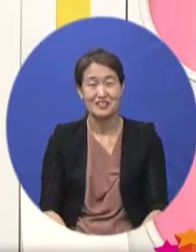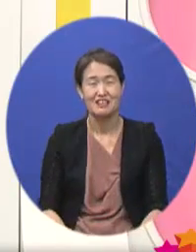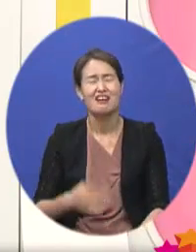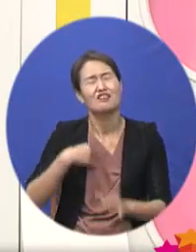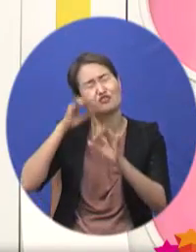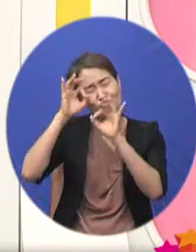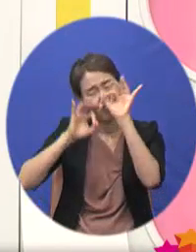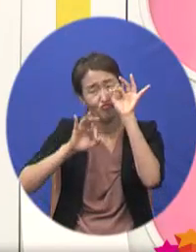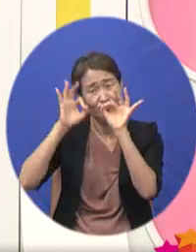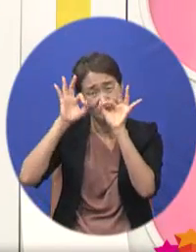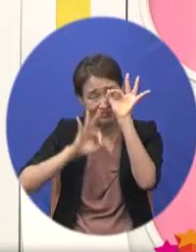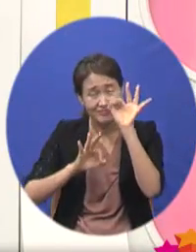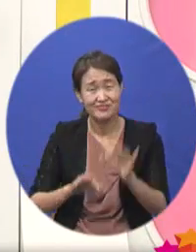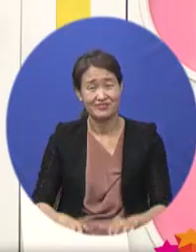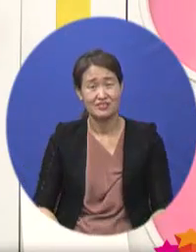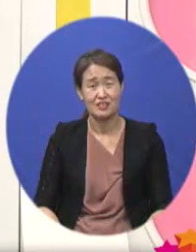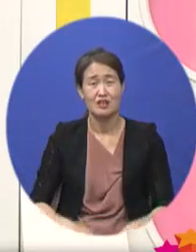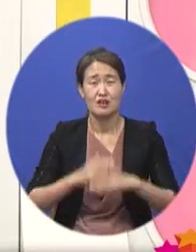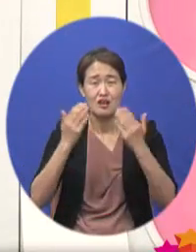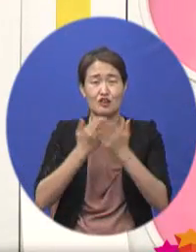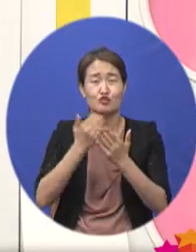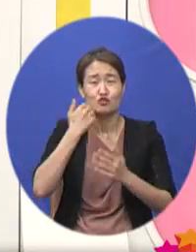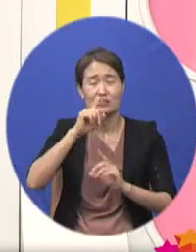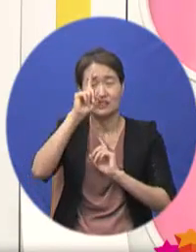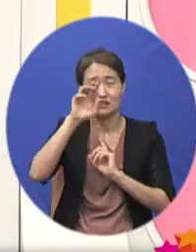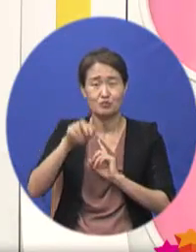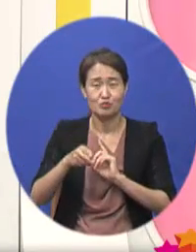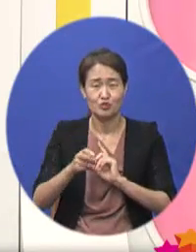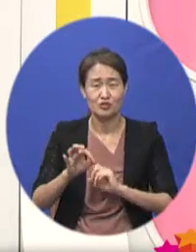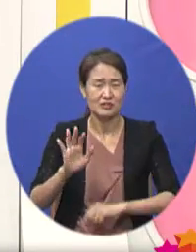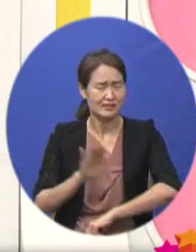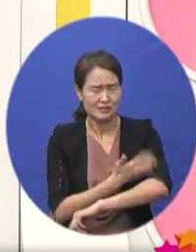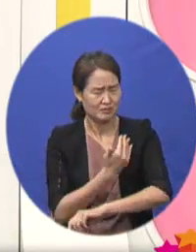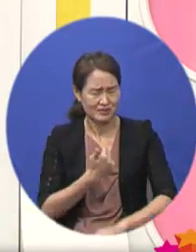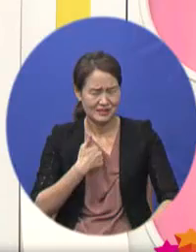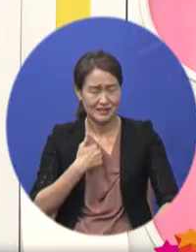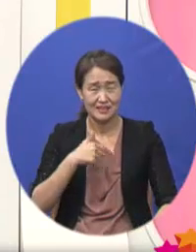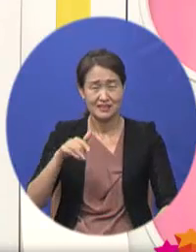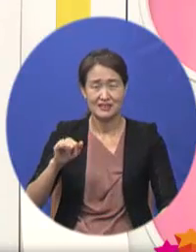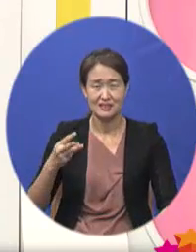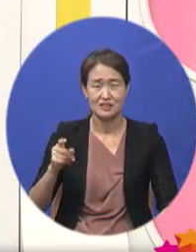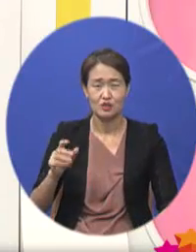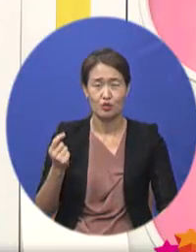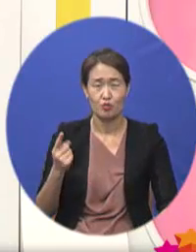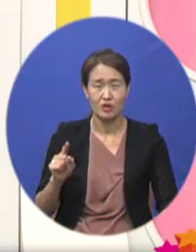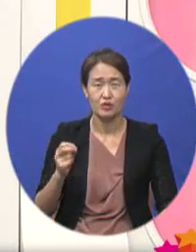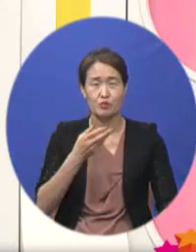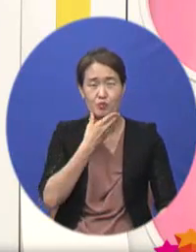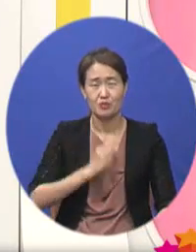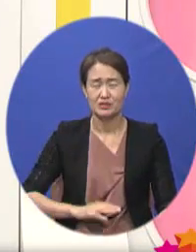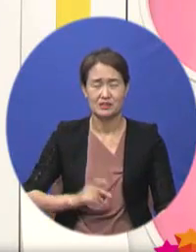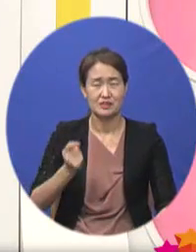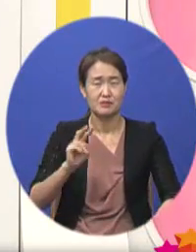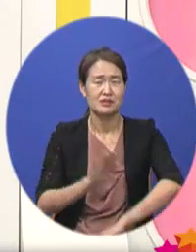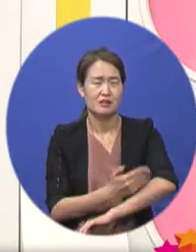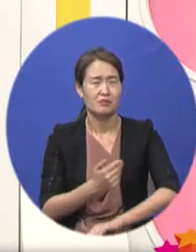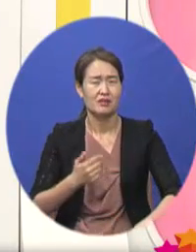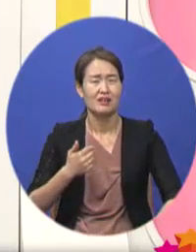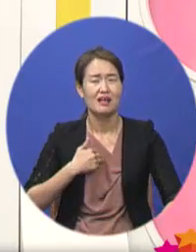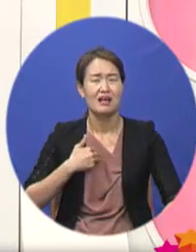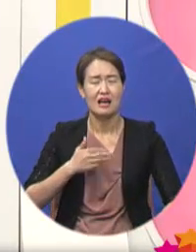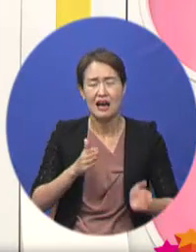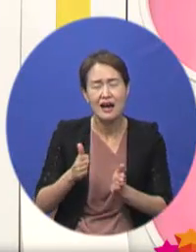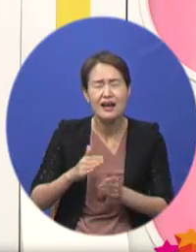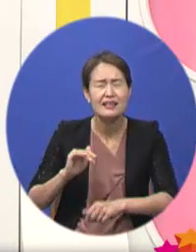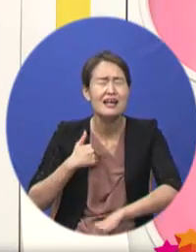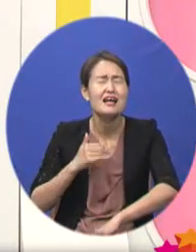우리가 실수로 그랬으니까 모든 것이 이부영이 잘못이요. 길 정화는 아무 잘못도 없고요. 복지 TV의 잘못도 없어. 내가 그